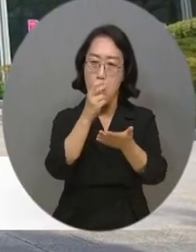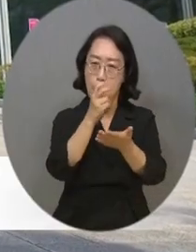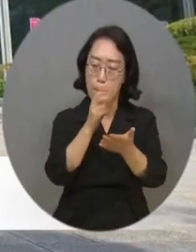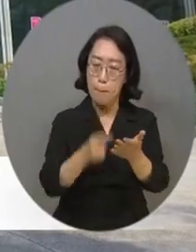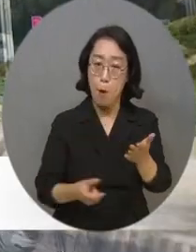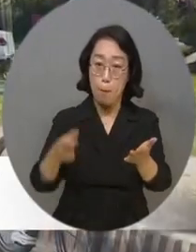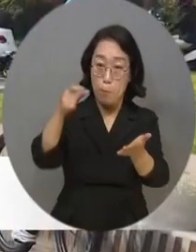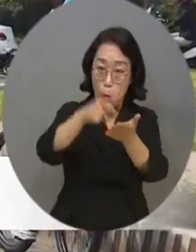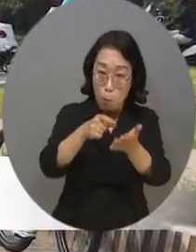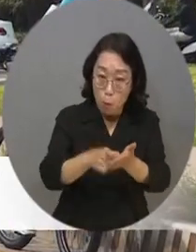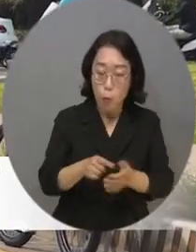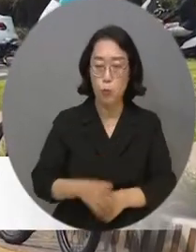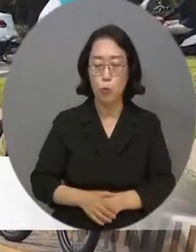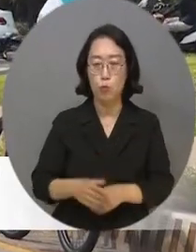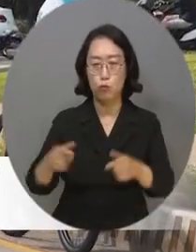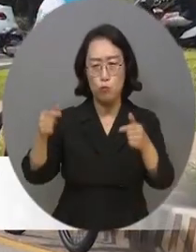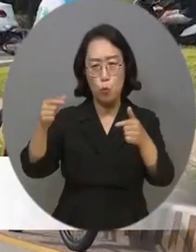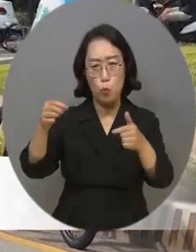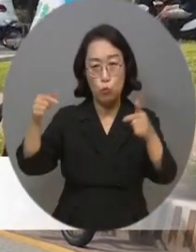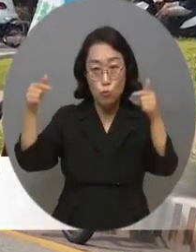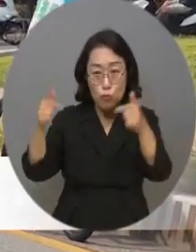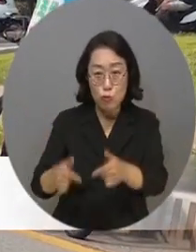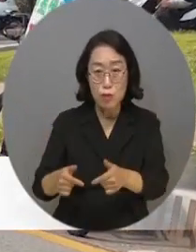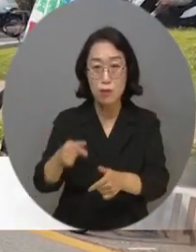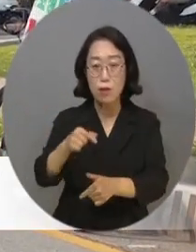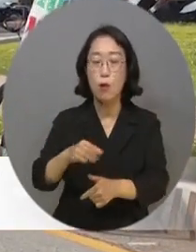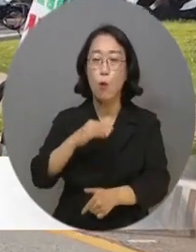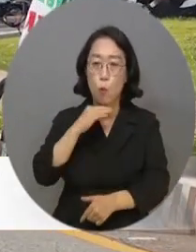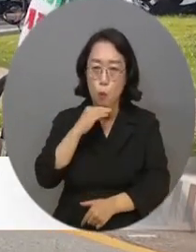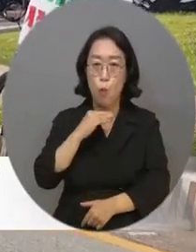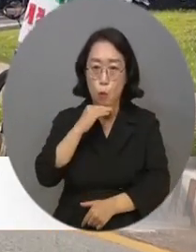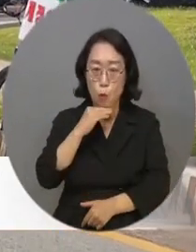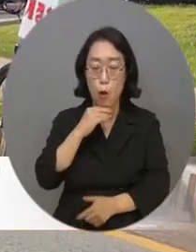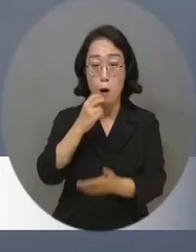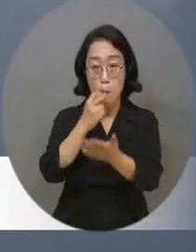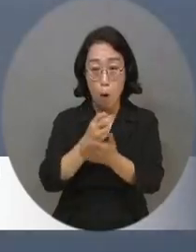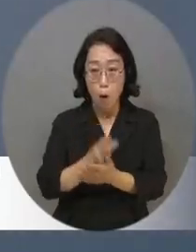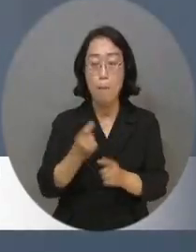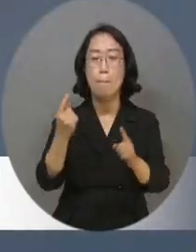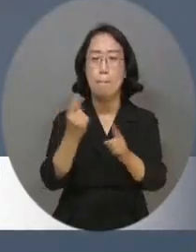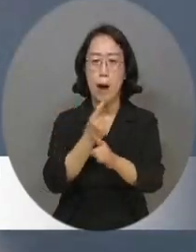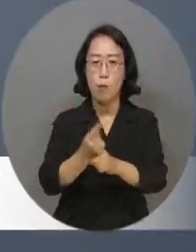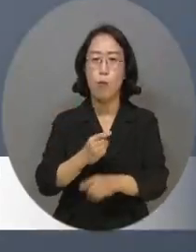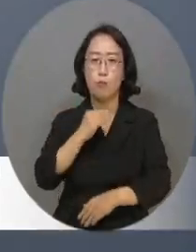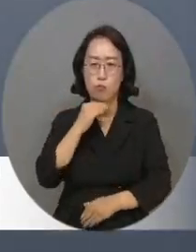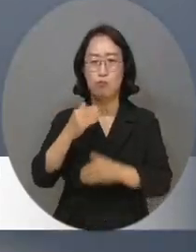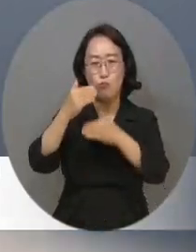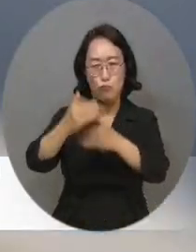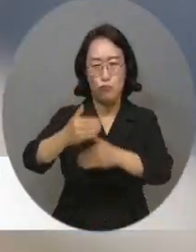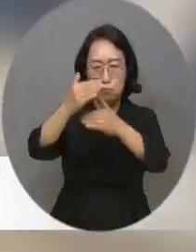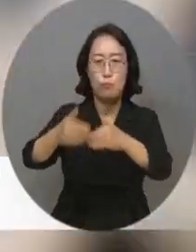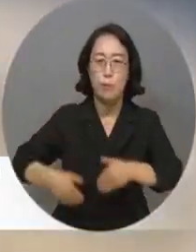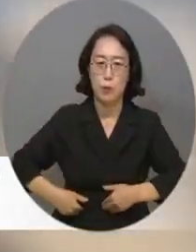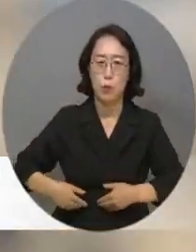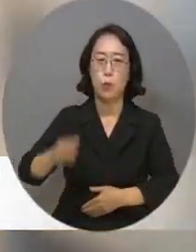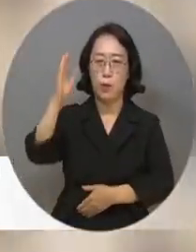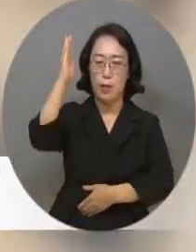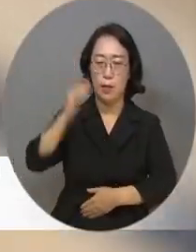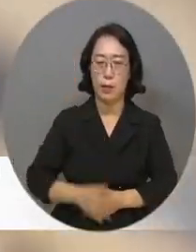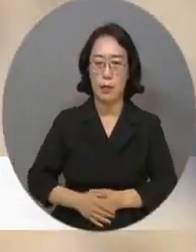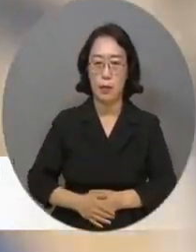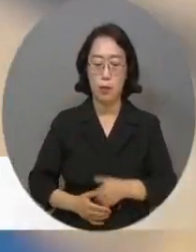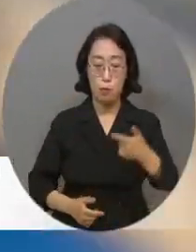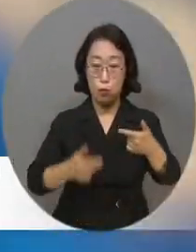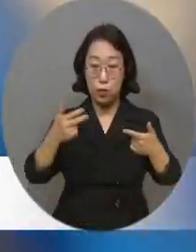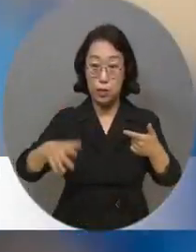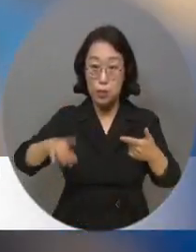소득에 따른 단계적인 수급비 감액 등에 국민기초생활보장법 개정을 촉구했습니다 이번 국토종단은 지난